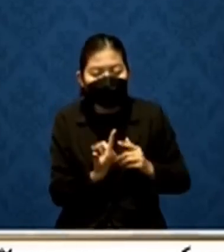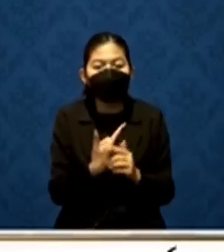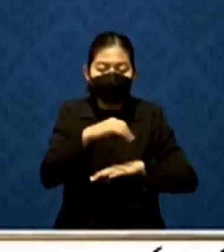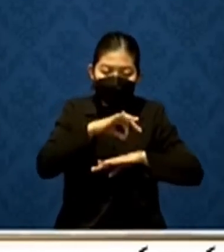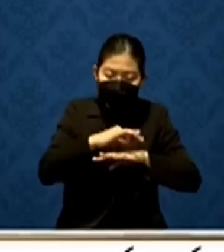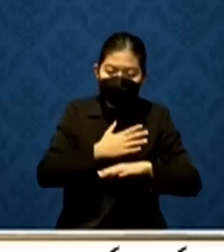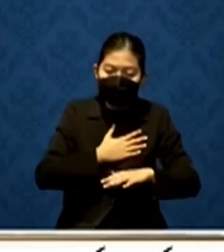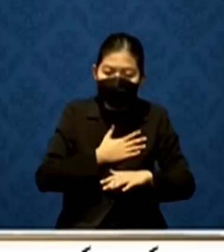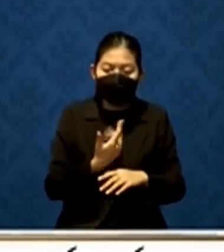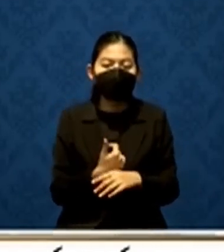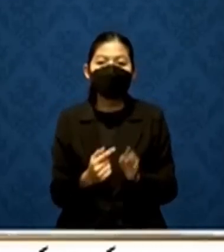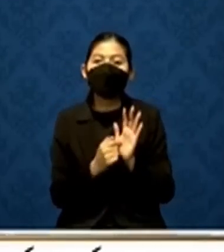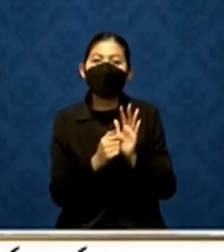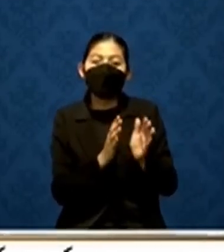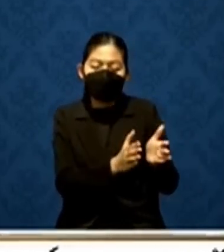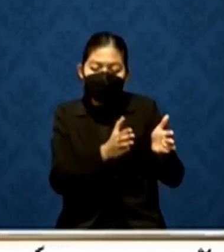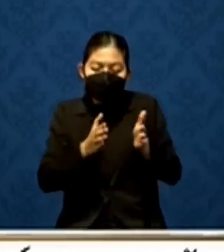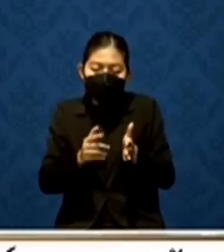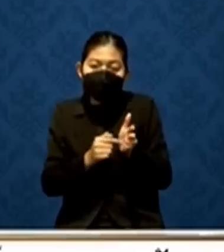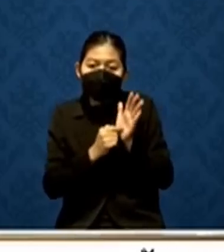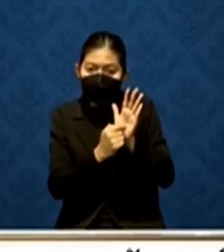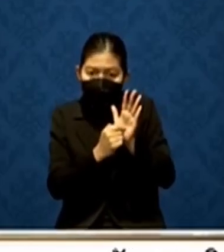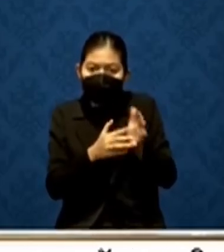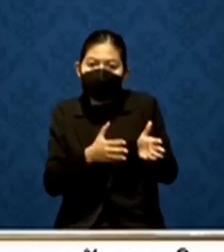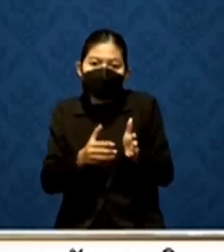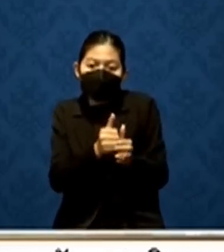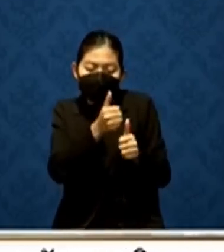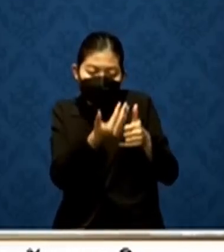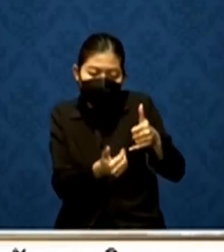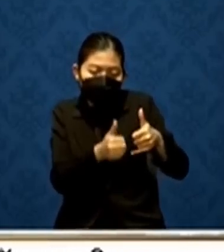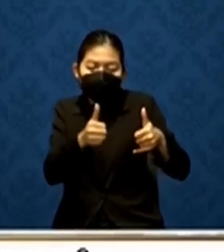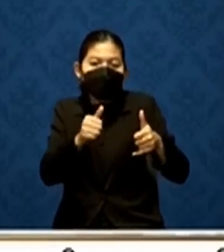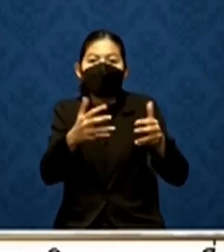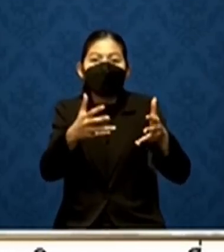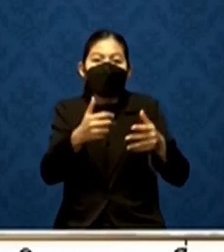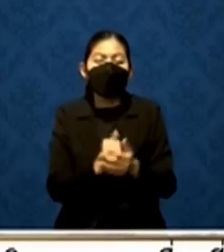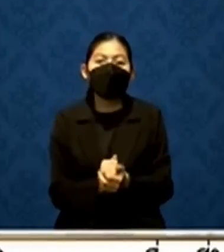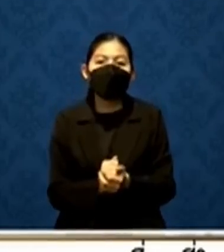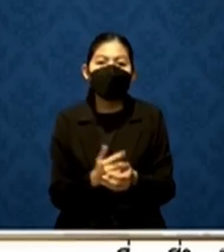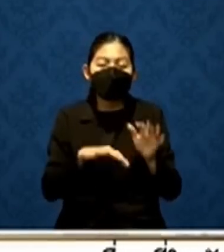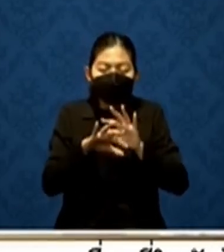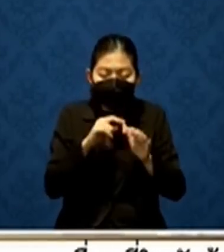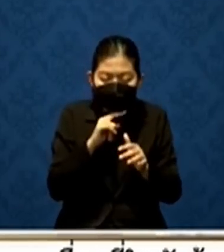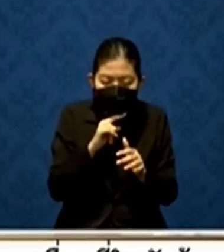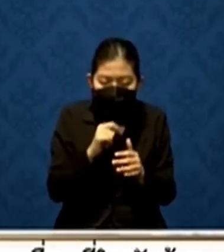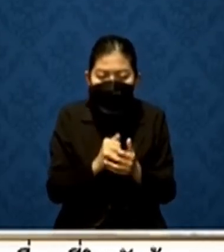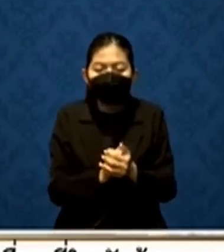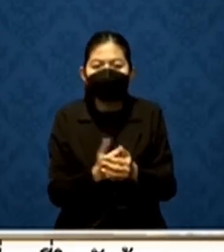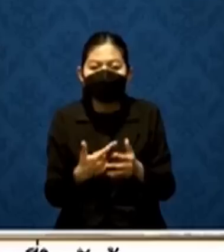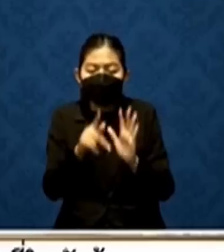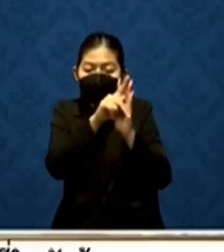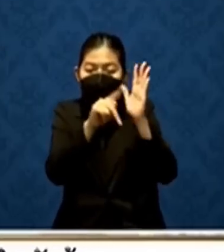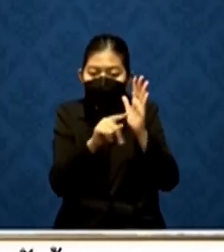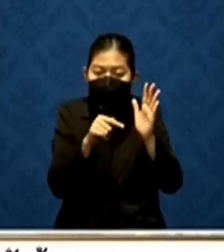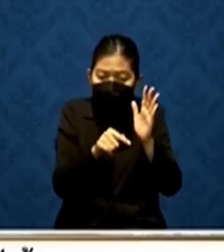ไม่เป็นแบบอย่างที่ดีในการป้องกันและปราบปรามทุจริตแต่กลับทำตัวเป็นแบบอย่างของการหลีกเลี่ยงการปฏิบัติตามกฎหมาย